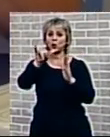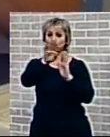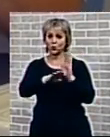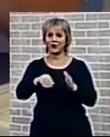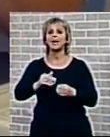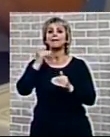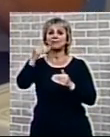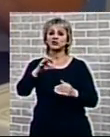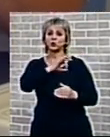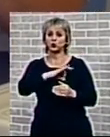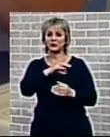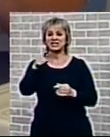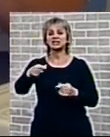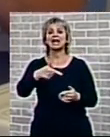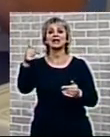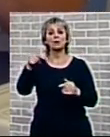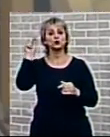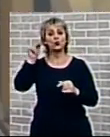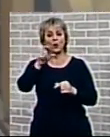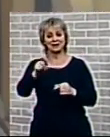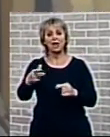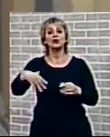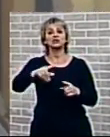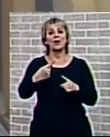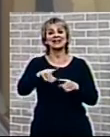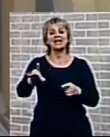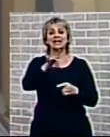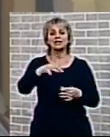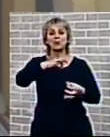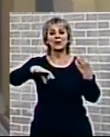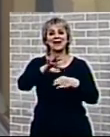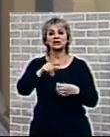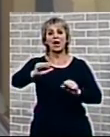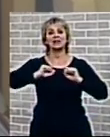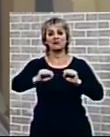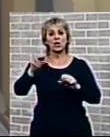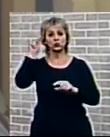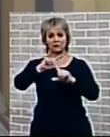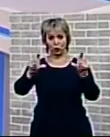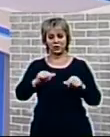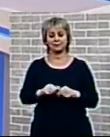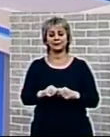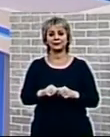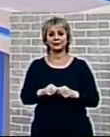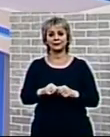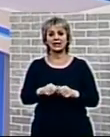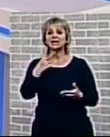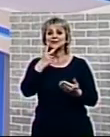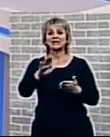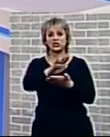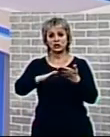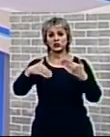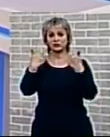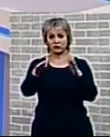для повышения юридической грамотности школьников. Все это региональный проект «Адвокатура в школе». Смотрите